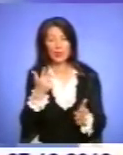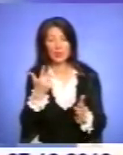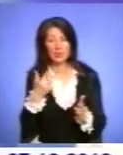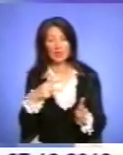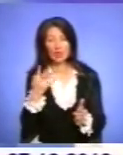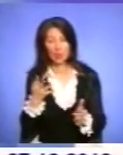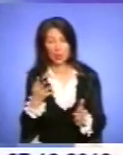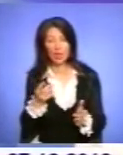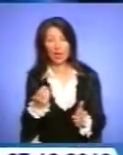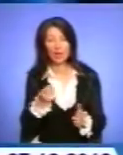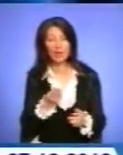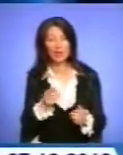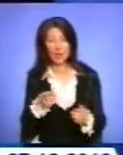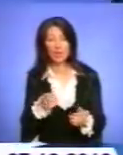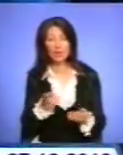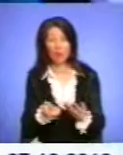зараховується страховий стаж.